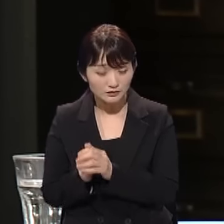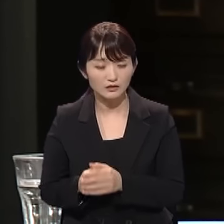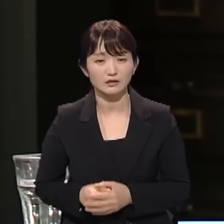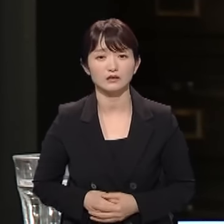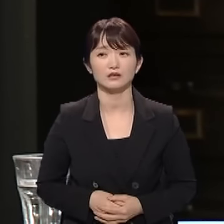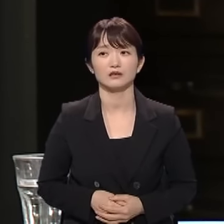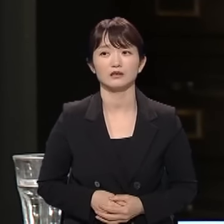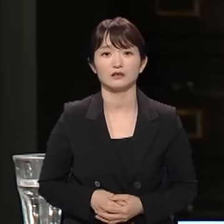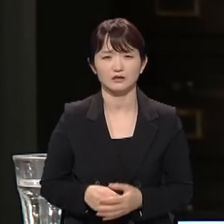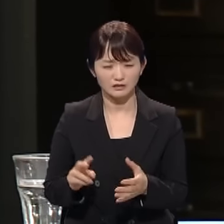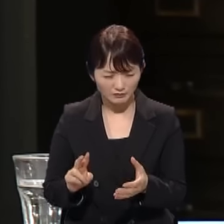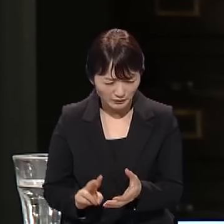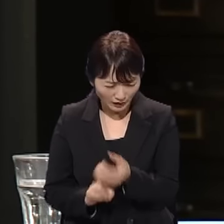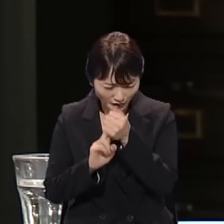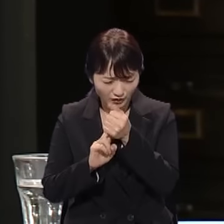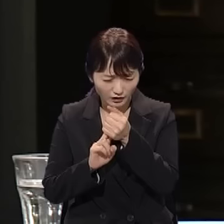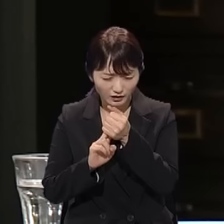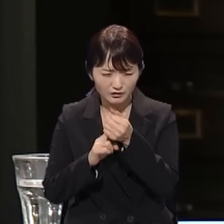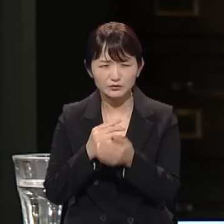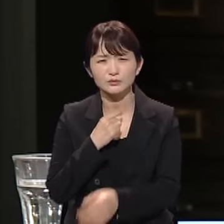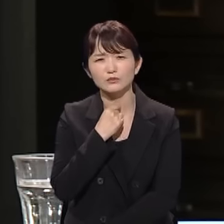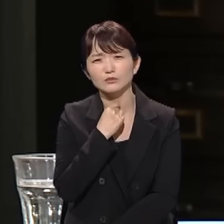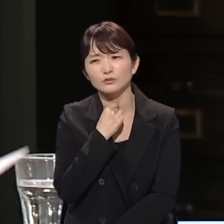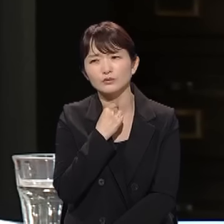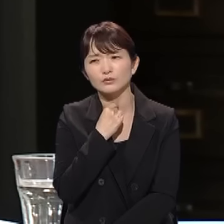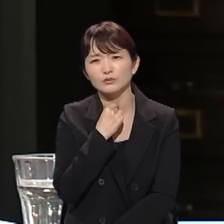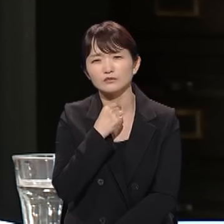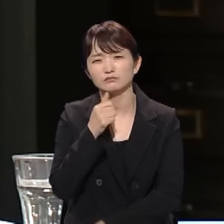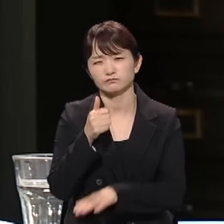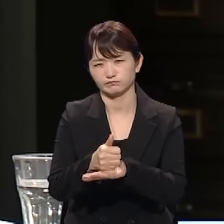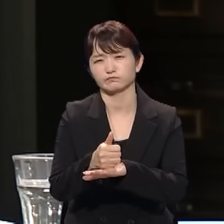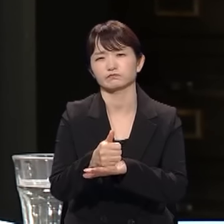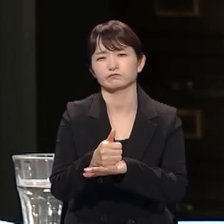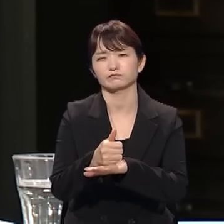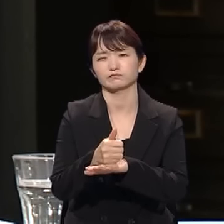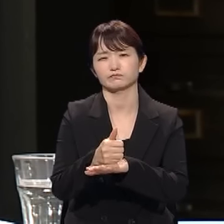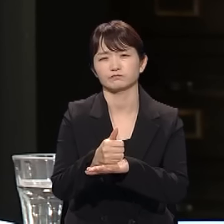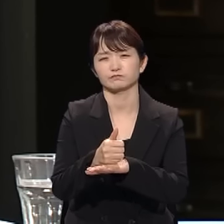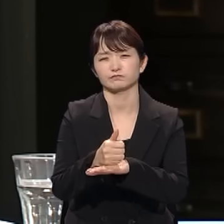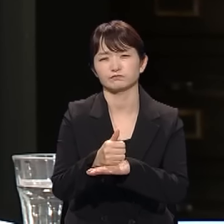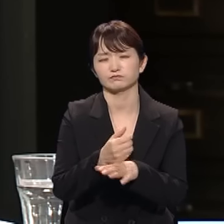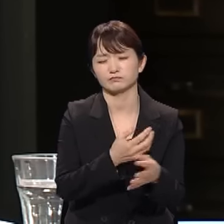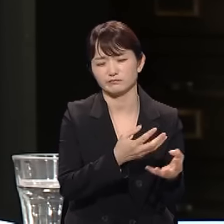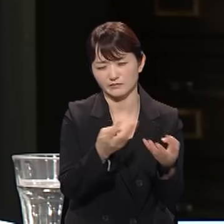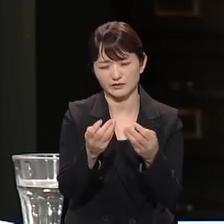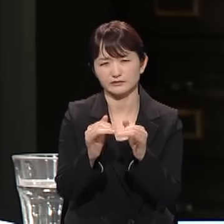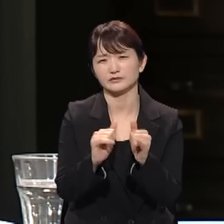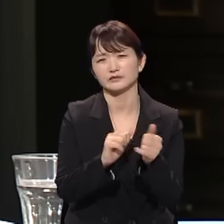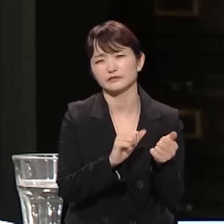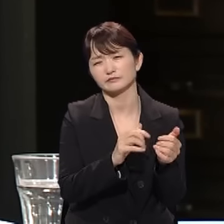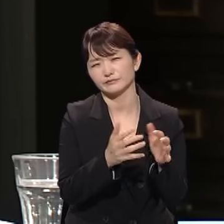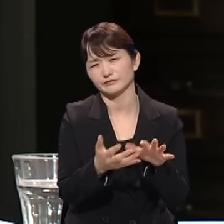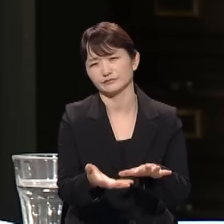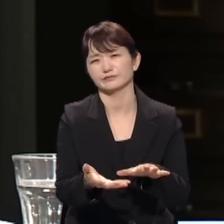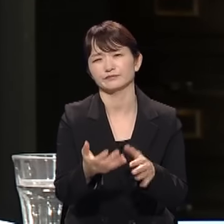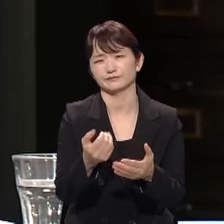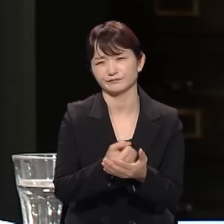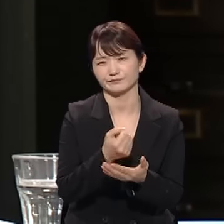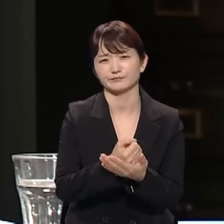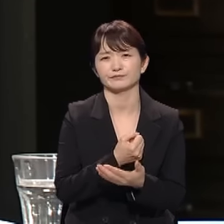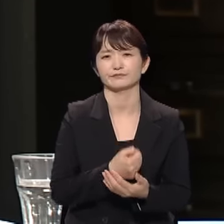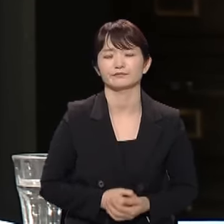분들이 기적이 일어나길 바랐지만 결국 너무 많은 또 생명이 이렇게 됐습니다.